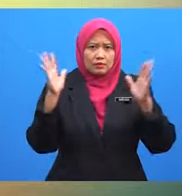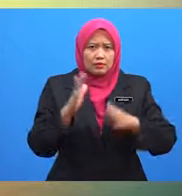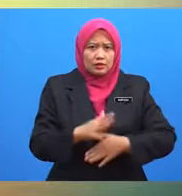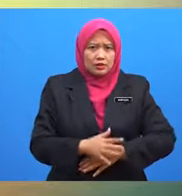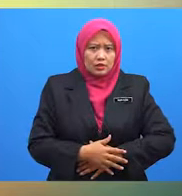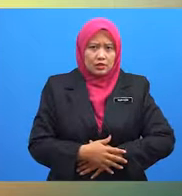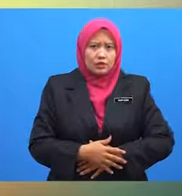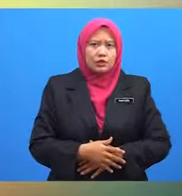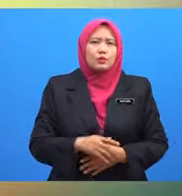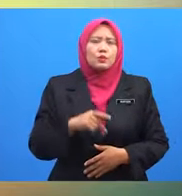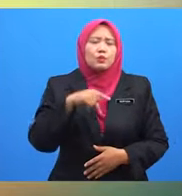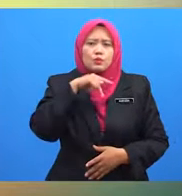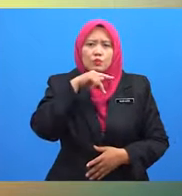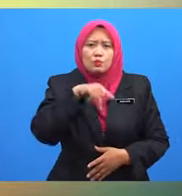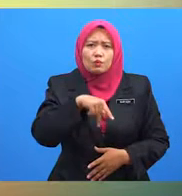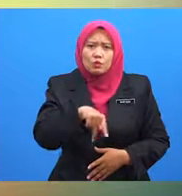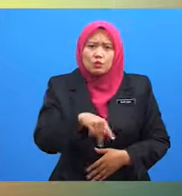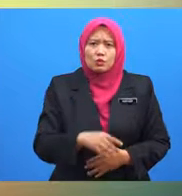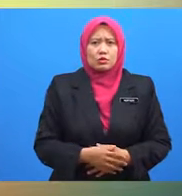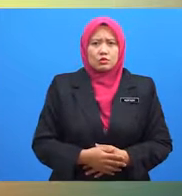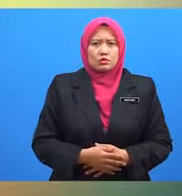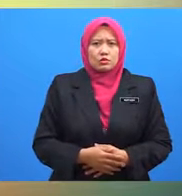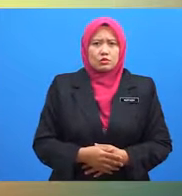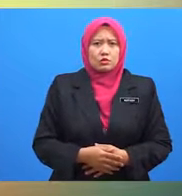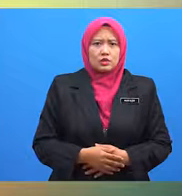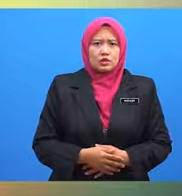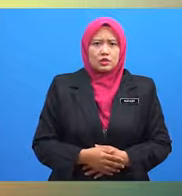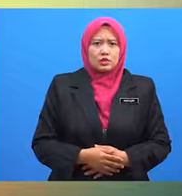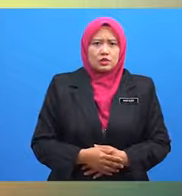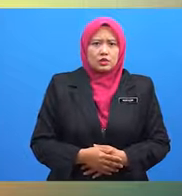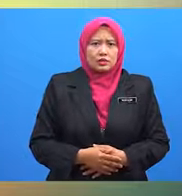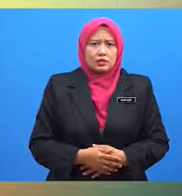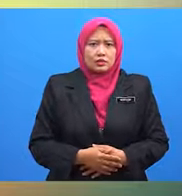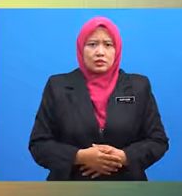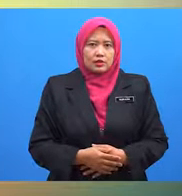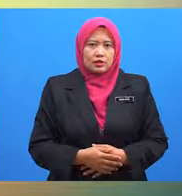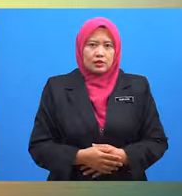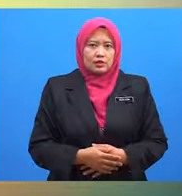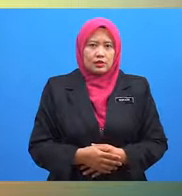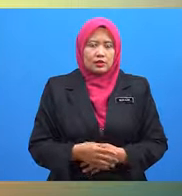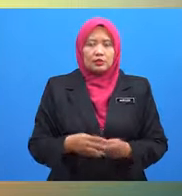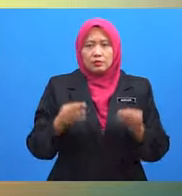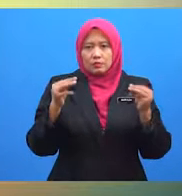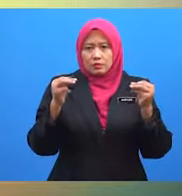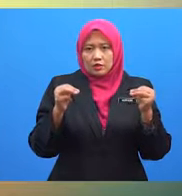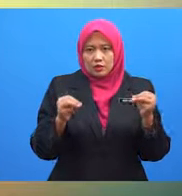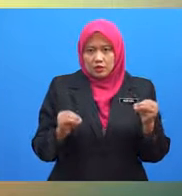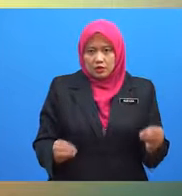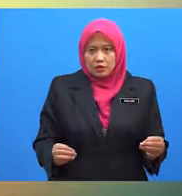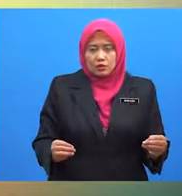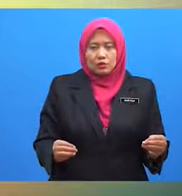pada abad ke-7. Zaman ini bermula sejak kedatangan manusia Melayu dari selatan China